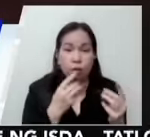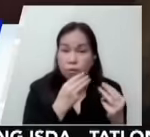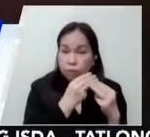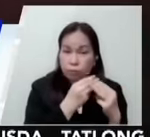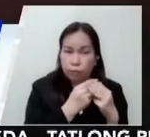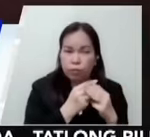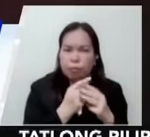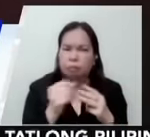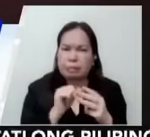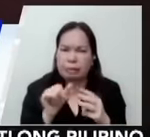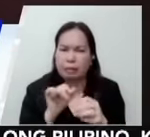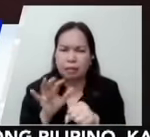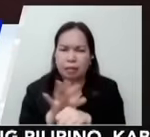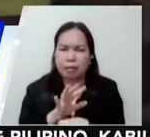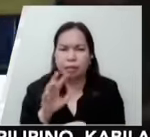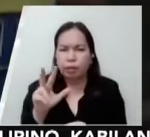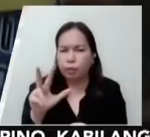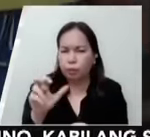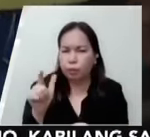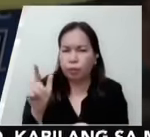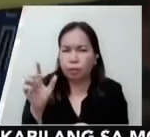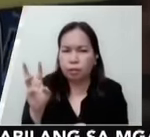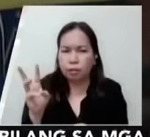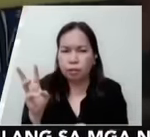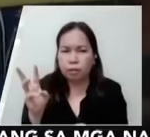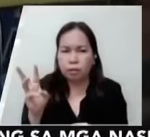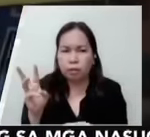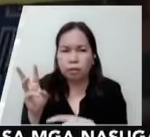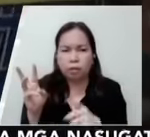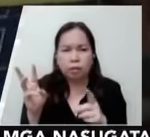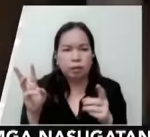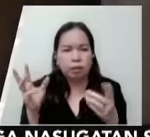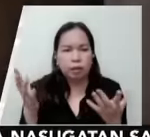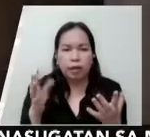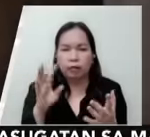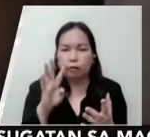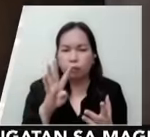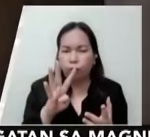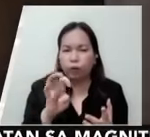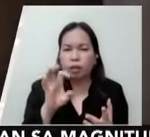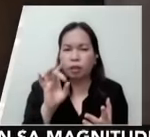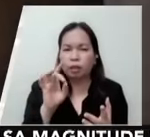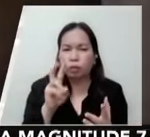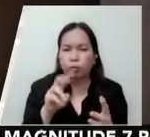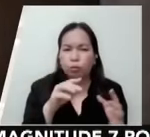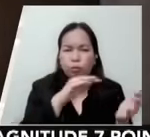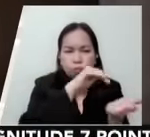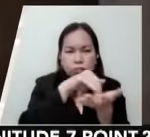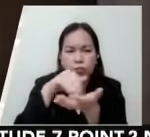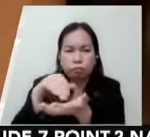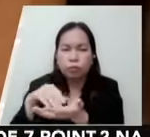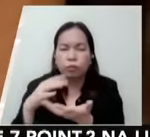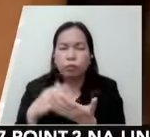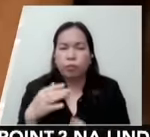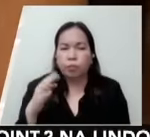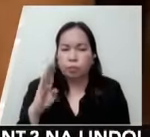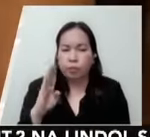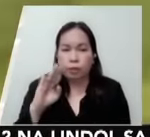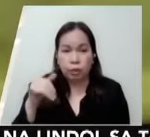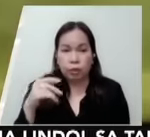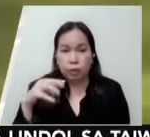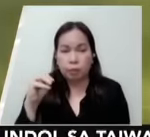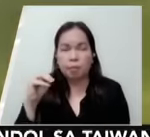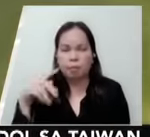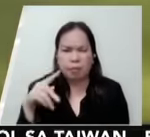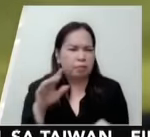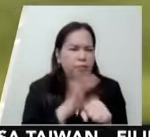ang 326 sa 482 facilities ng Bureau of Jail Management and Penology o BJMP. Dahil madaling